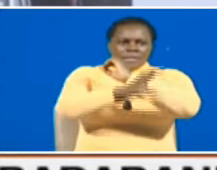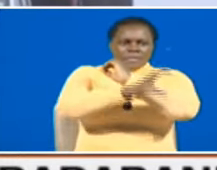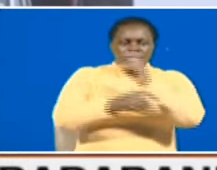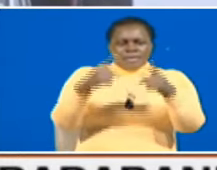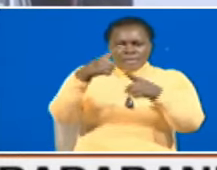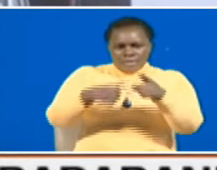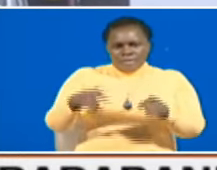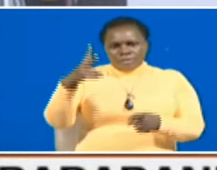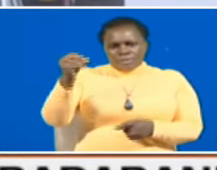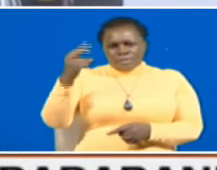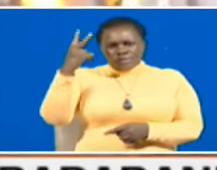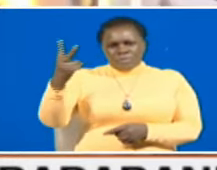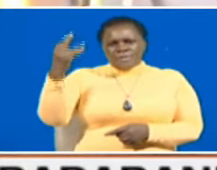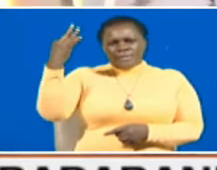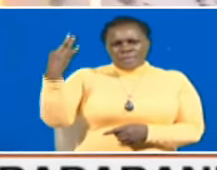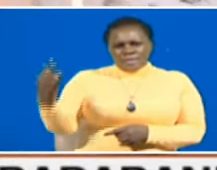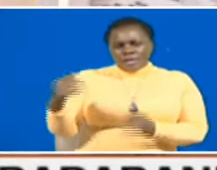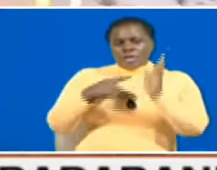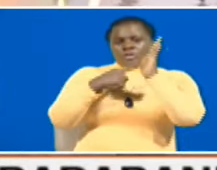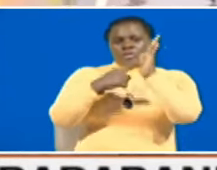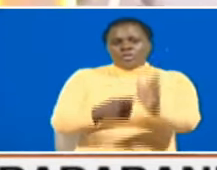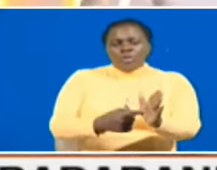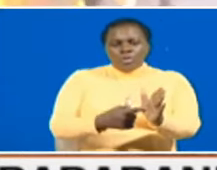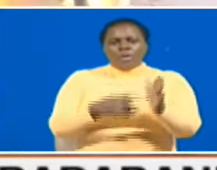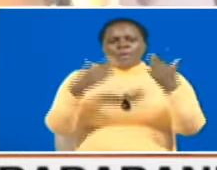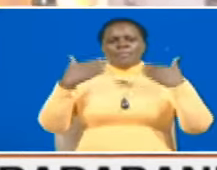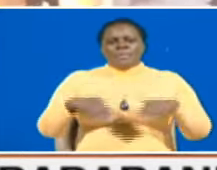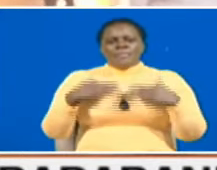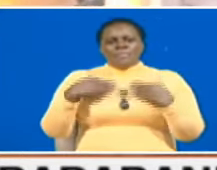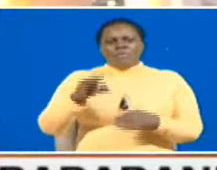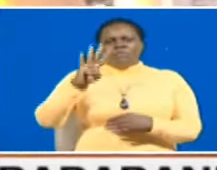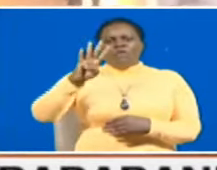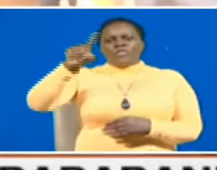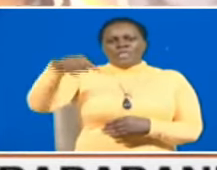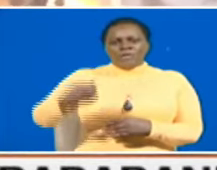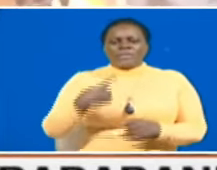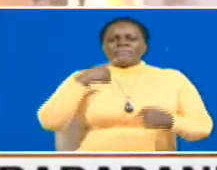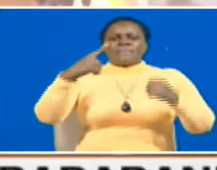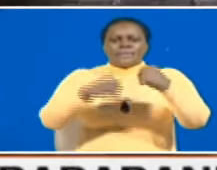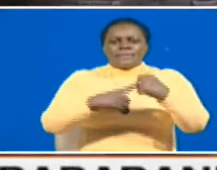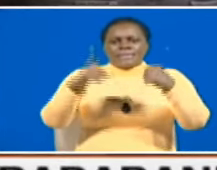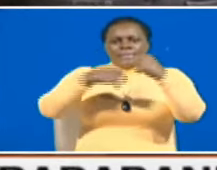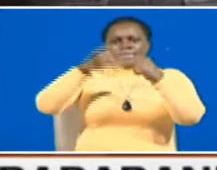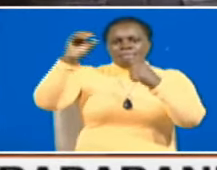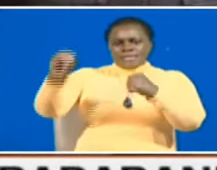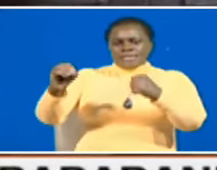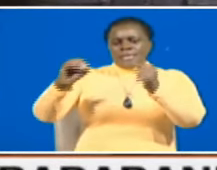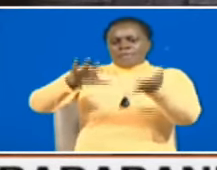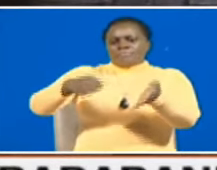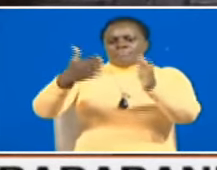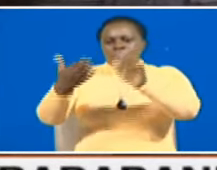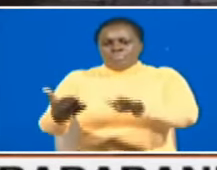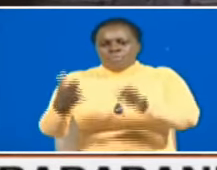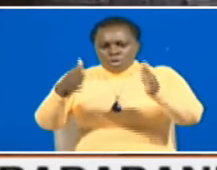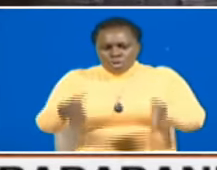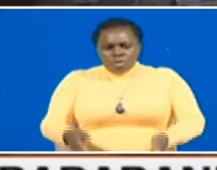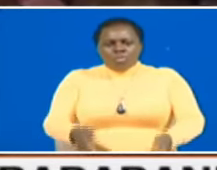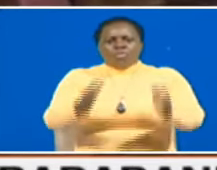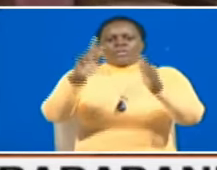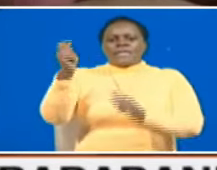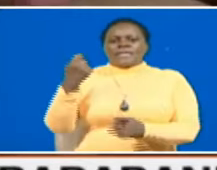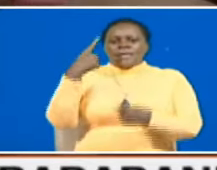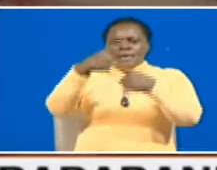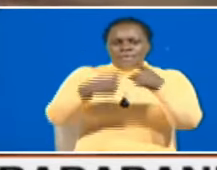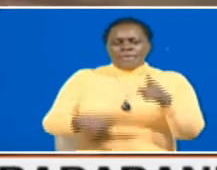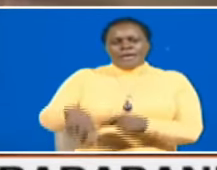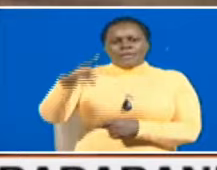mwaka 2023 unaonesha kuwa takriban watu 4,690 walipoteza maisha katika barabara za Kenya